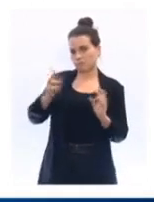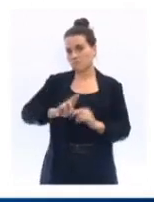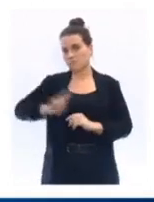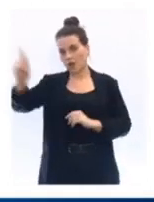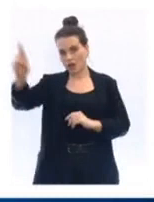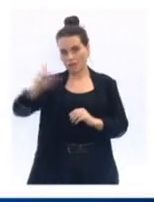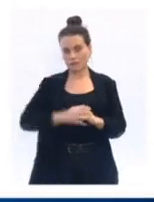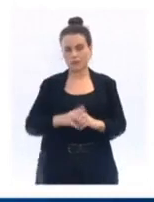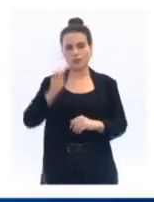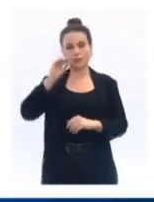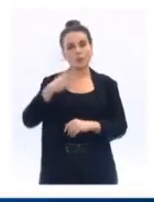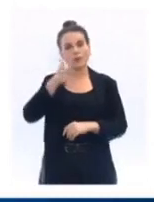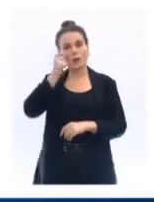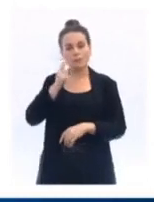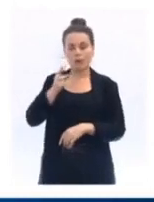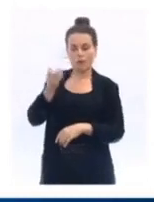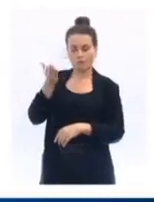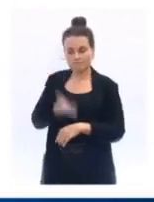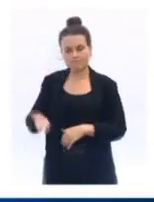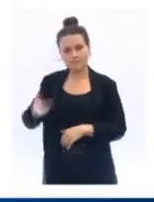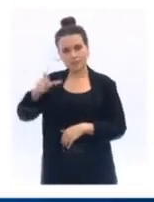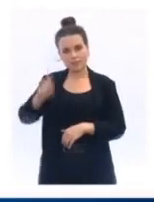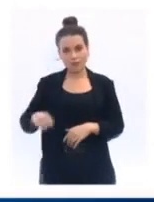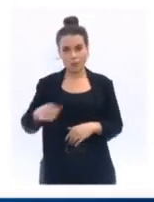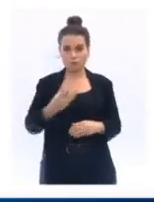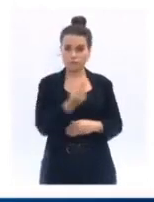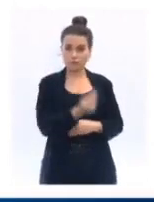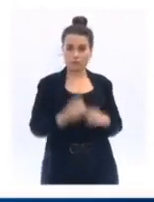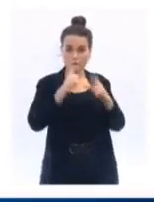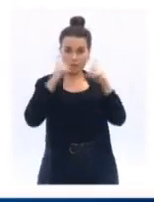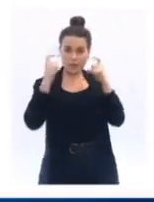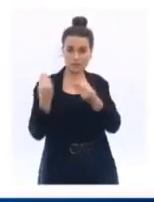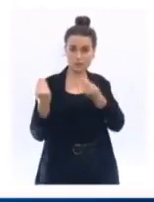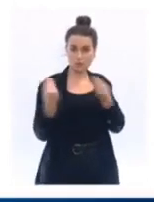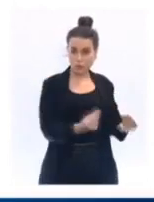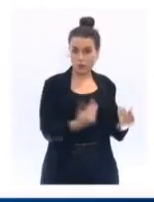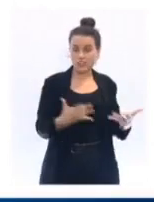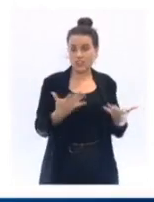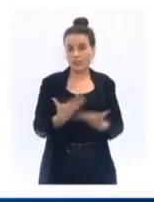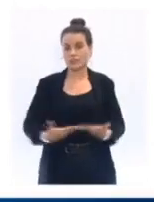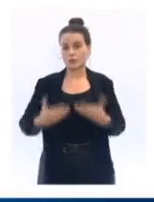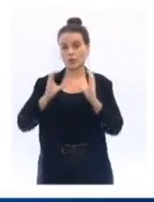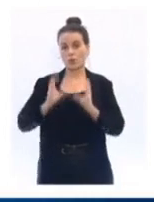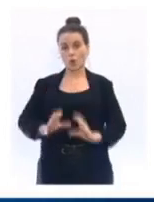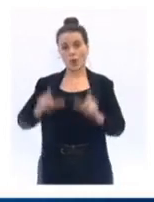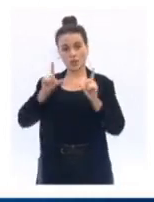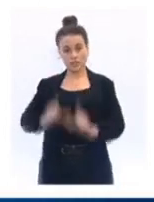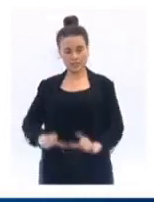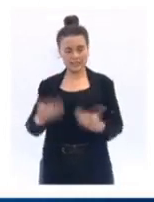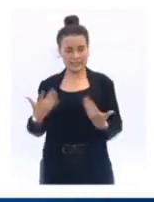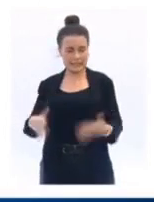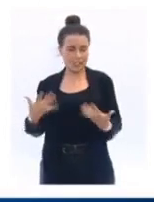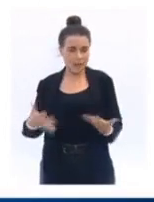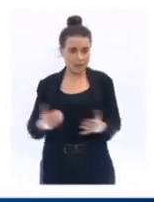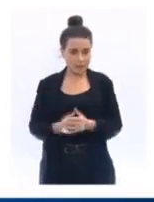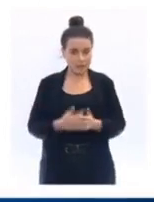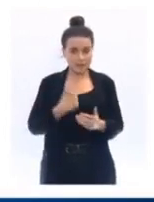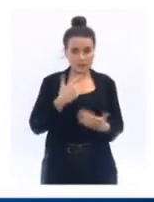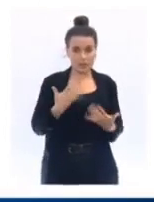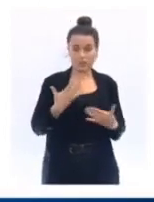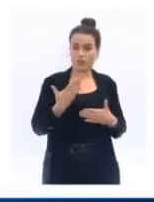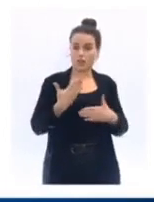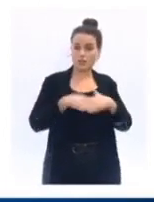prévus dans les écoles en cas d'oubli ou de difficulté économique d'une famille pour se procurer de tels masques. Au niveau